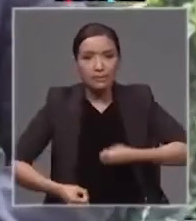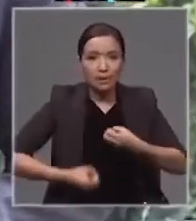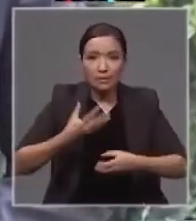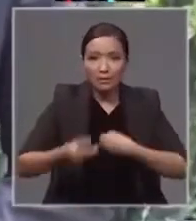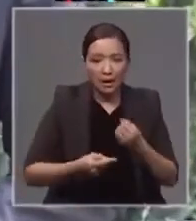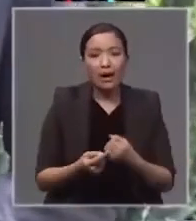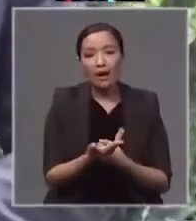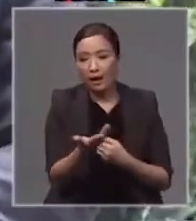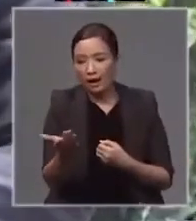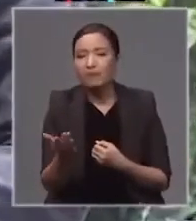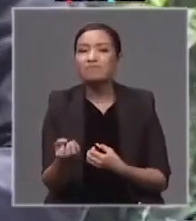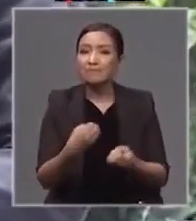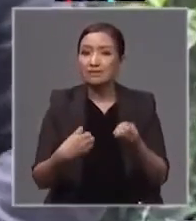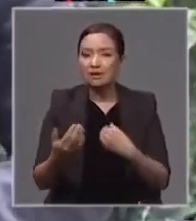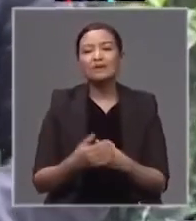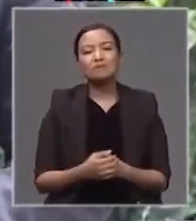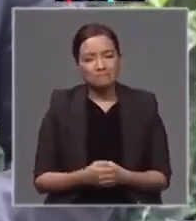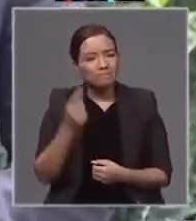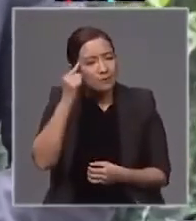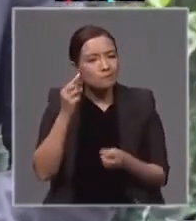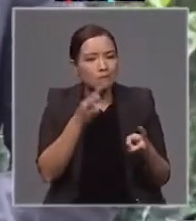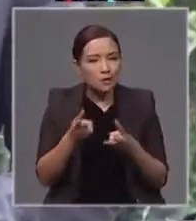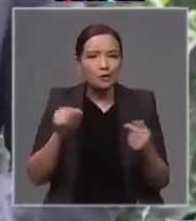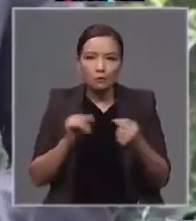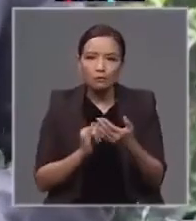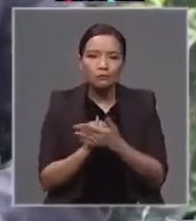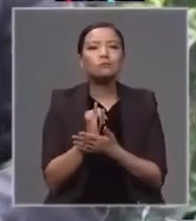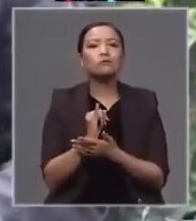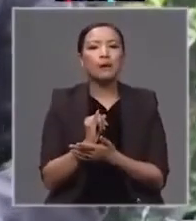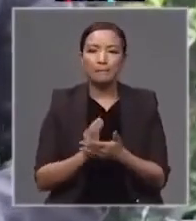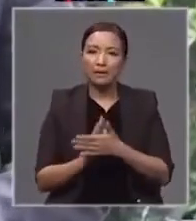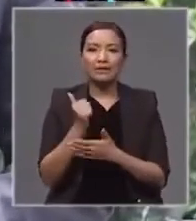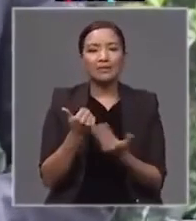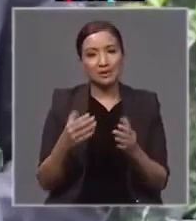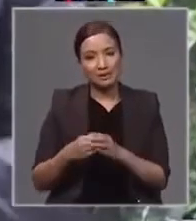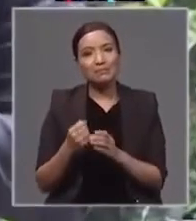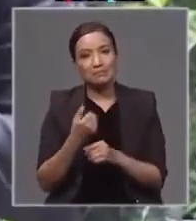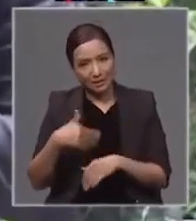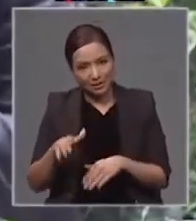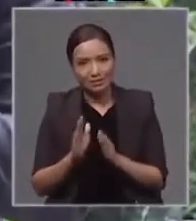การหาทางออกร่วมกันของทุกฝ่ายวันนี้ผมและทีมงานลากันไปก่อนสวัสดีครับ